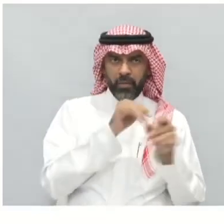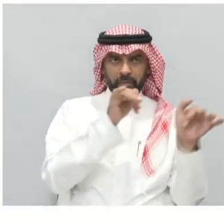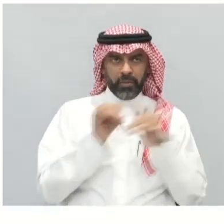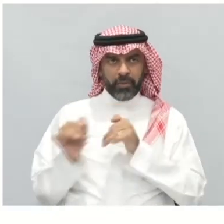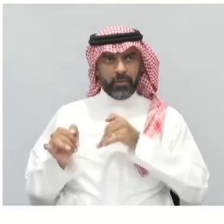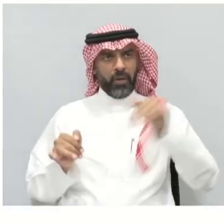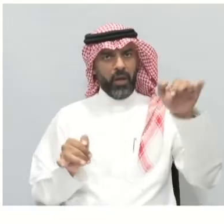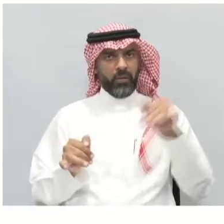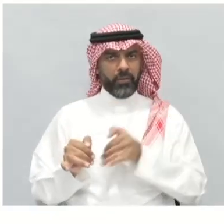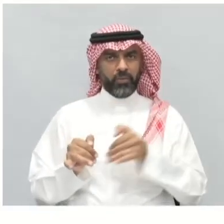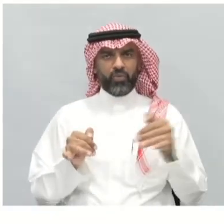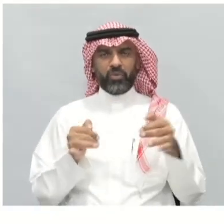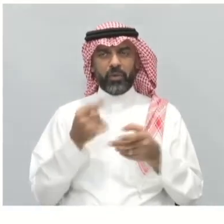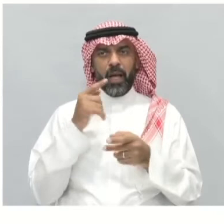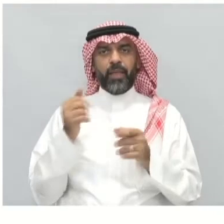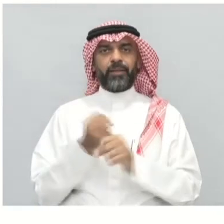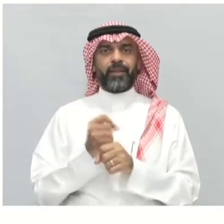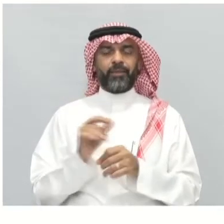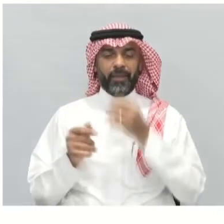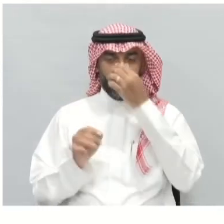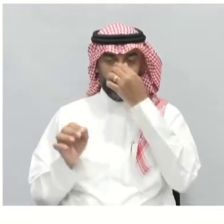بي حضرتك